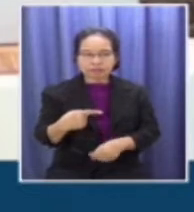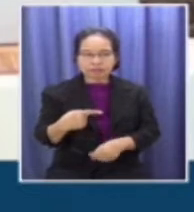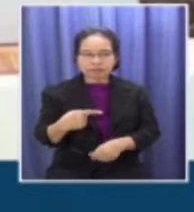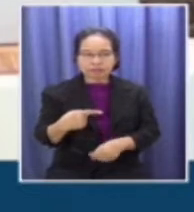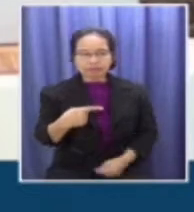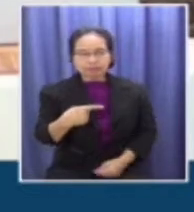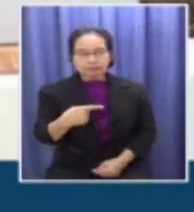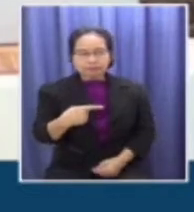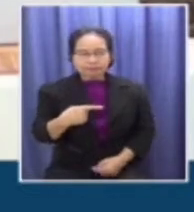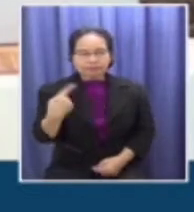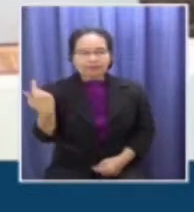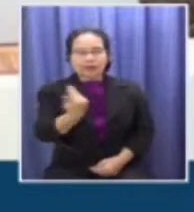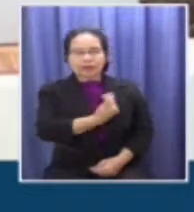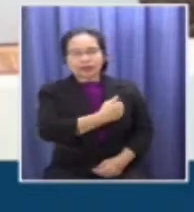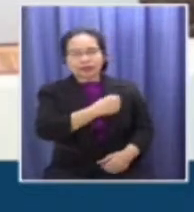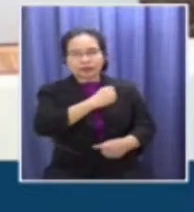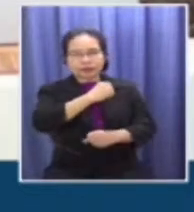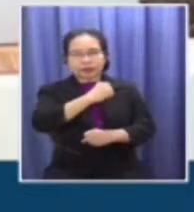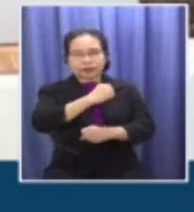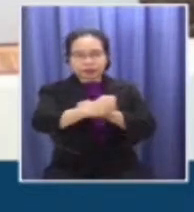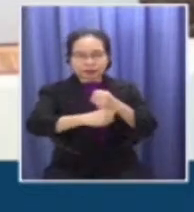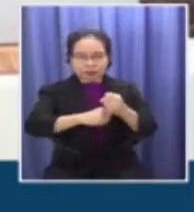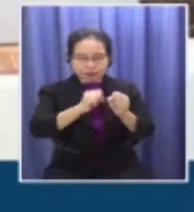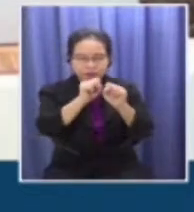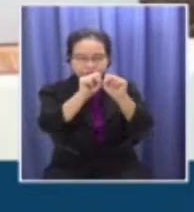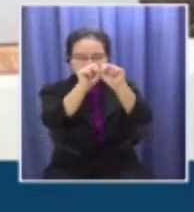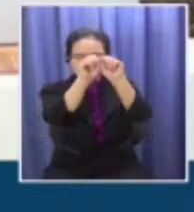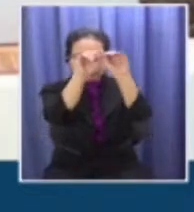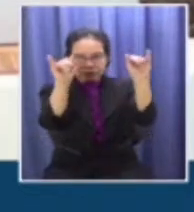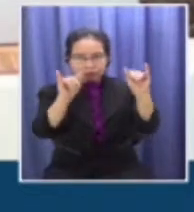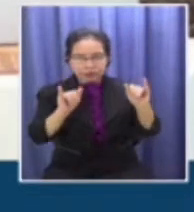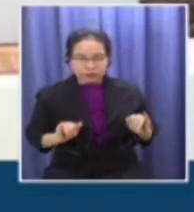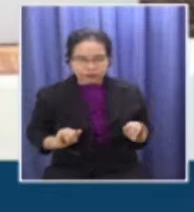3 no ɛtra deɛ yɛhunu yi so